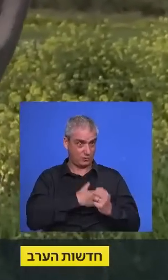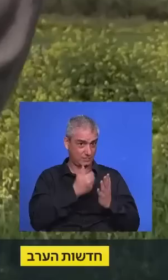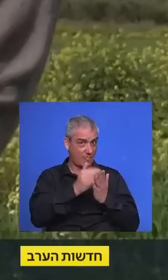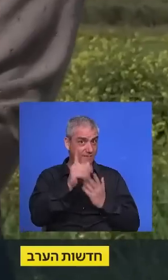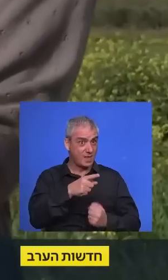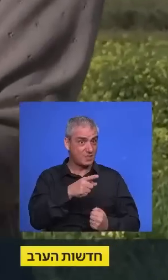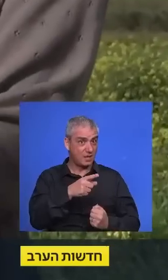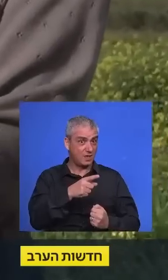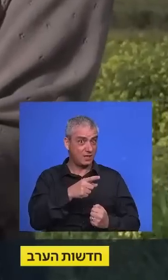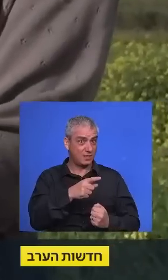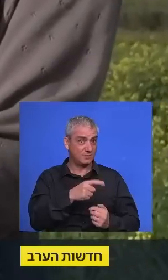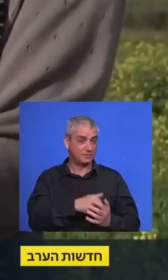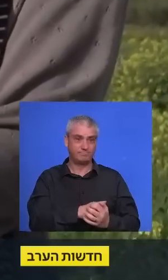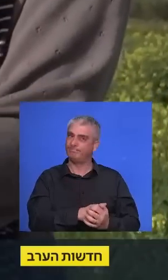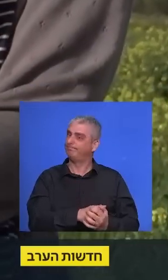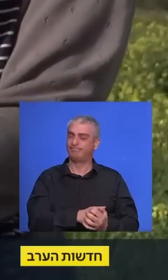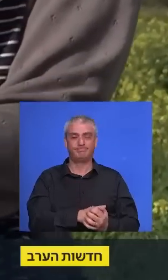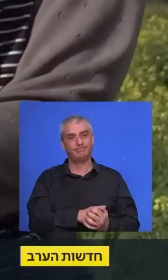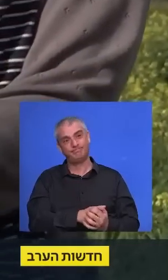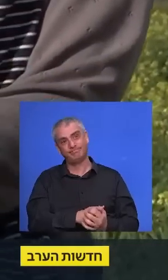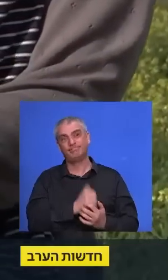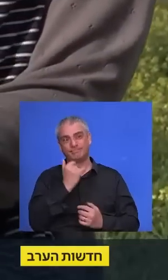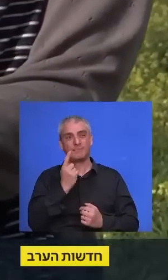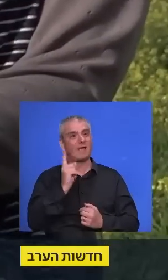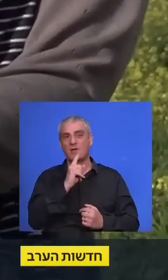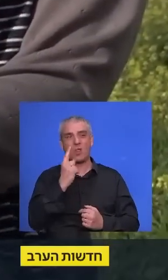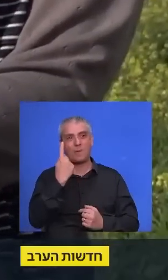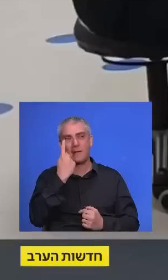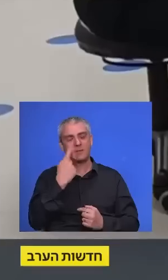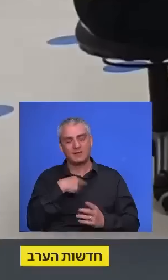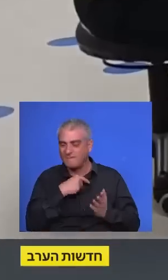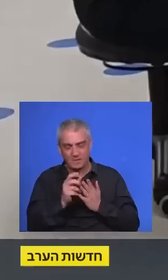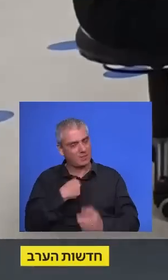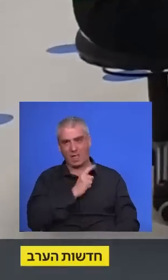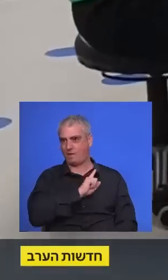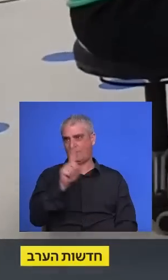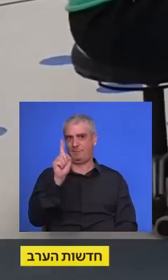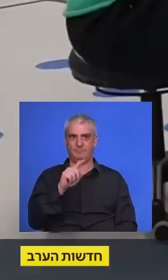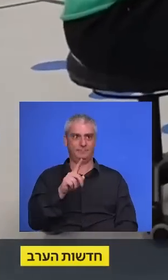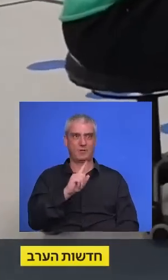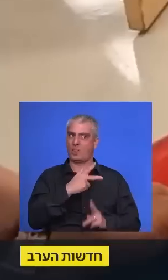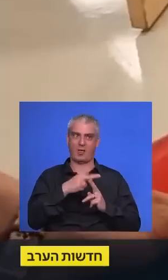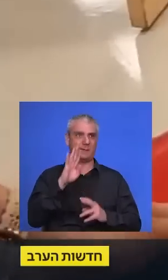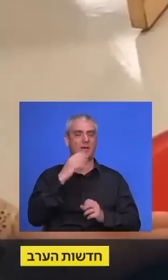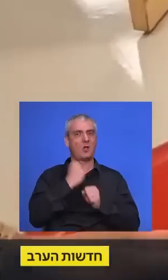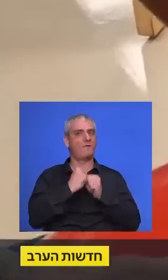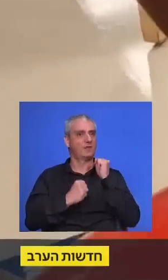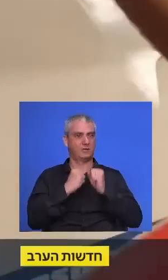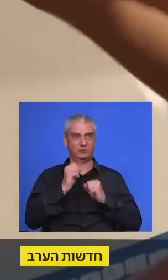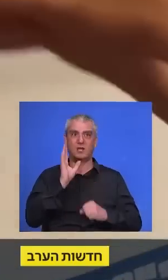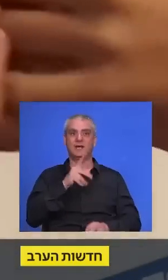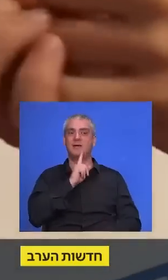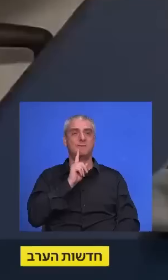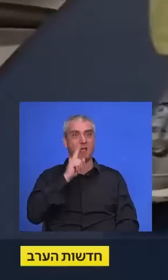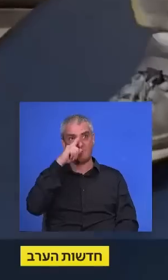לוותר? כן, אבל אפילו לא הייתה פעם אחת שוויתרתי. ולא רק בערי עובד קשה, גם אמא